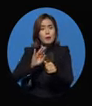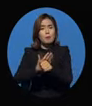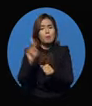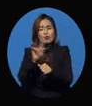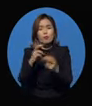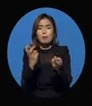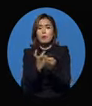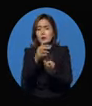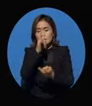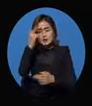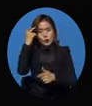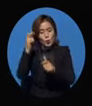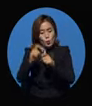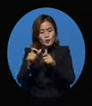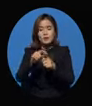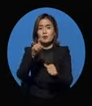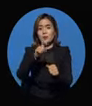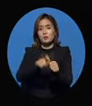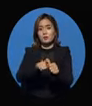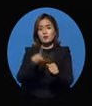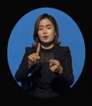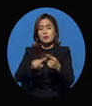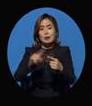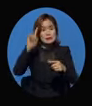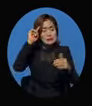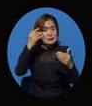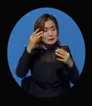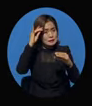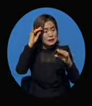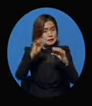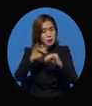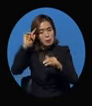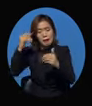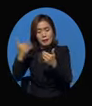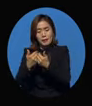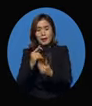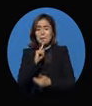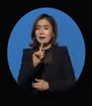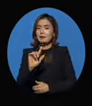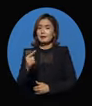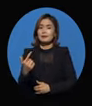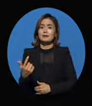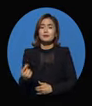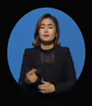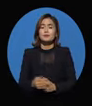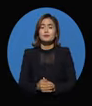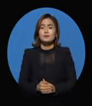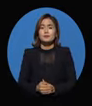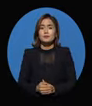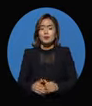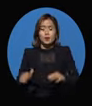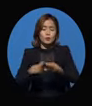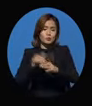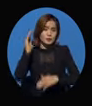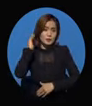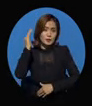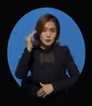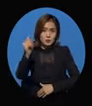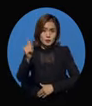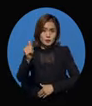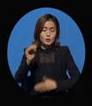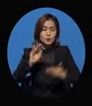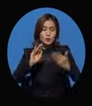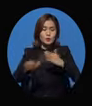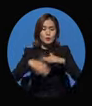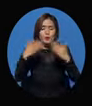있을지 고민을 해 보자는 취지 어찌 그걸 찬반 에 문제를 이야기하는 것은 아니었다 이런 말씀을 드리고 문제의 대통령께서 이후로